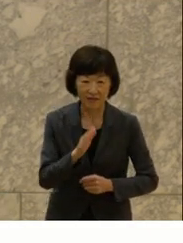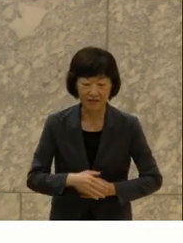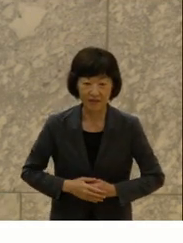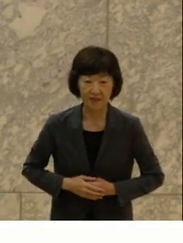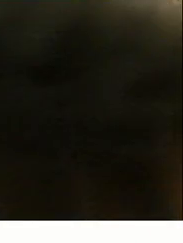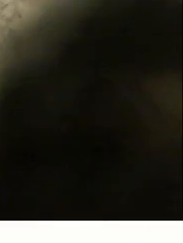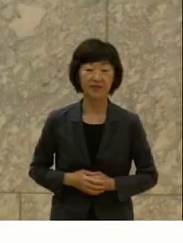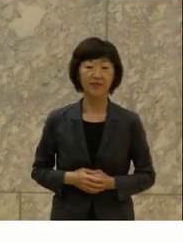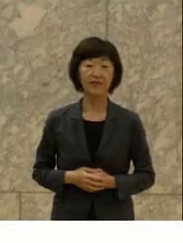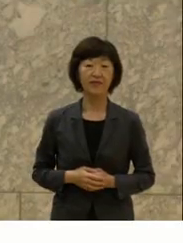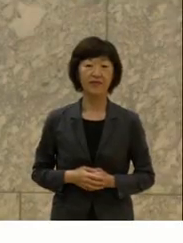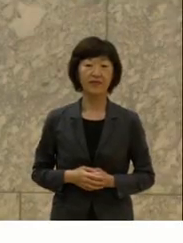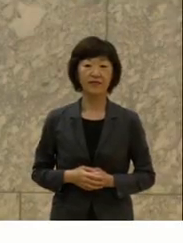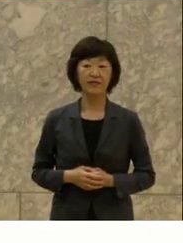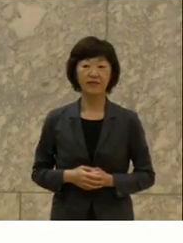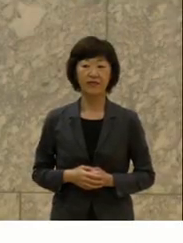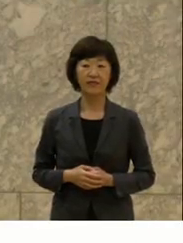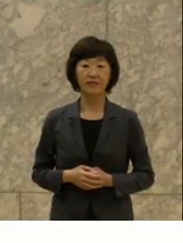ます